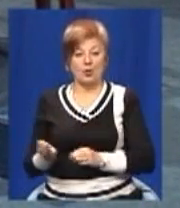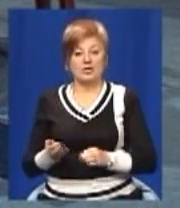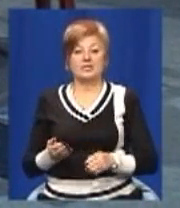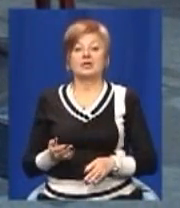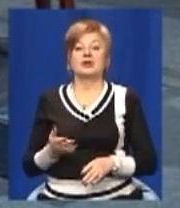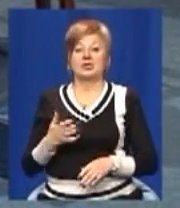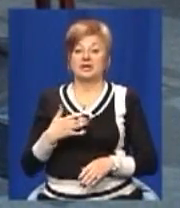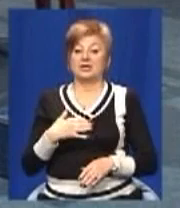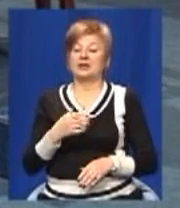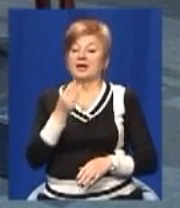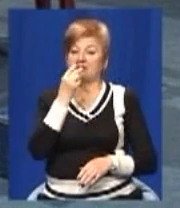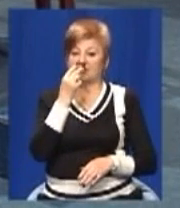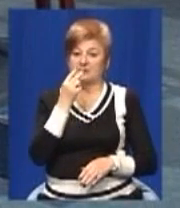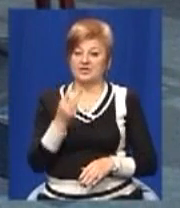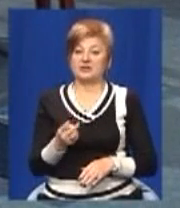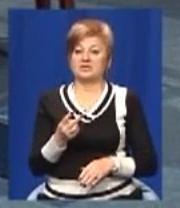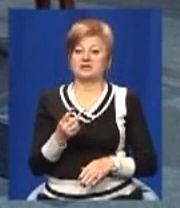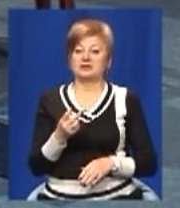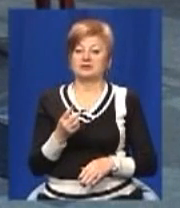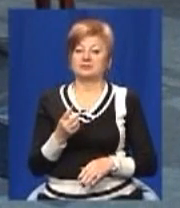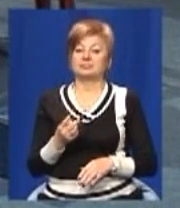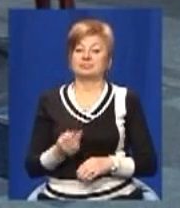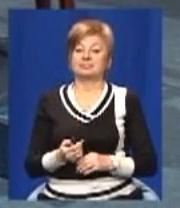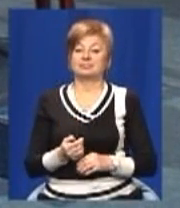власне? Я їх видав